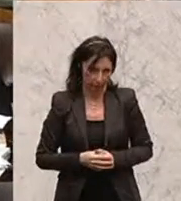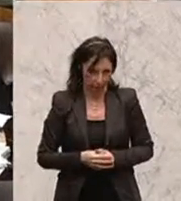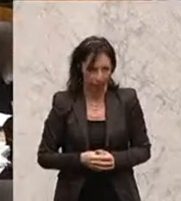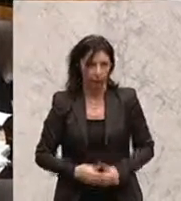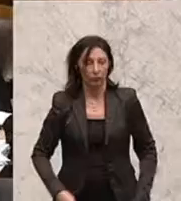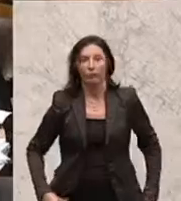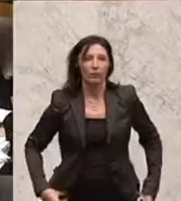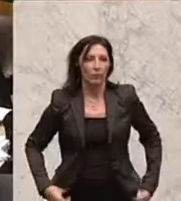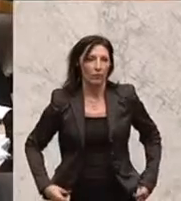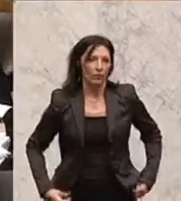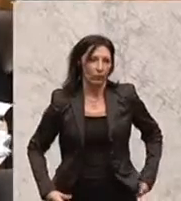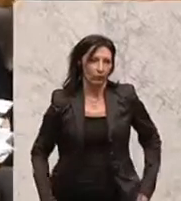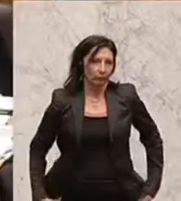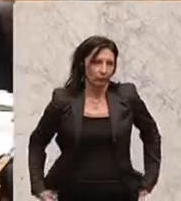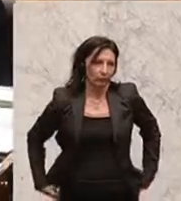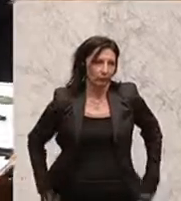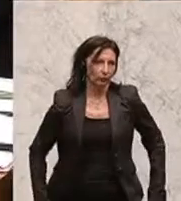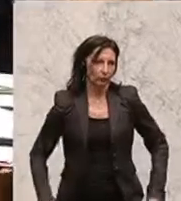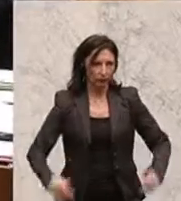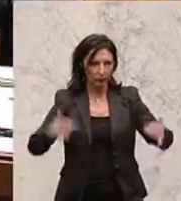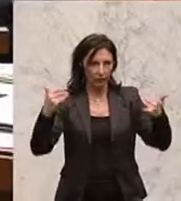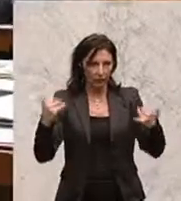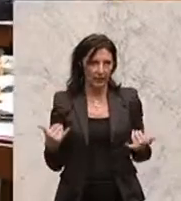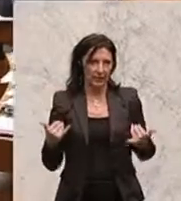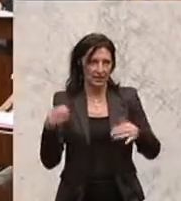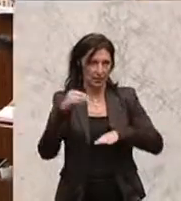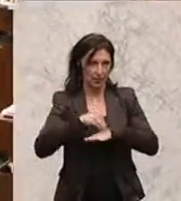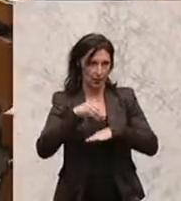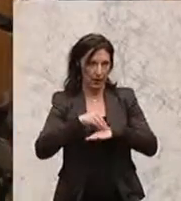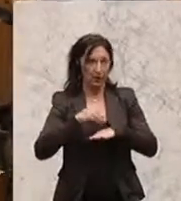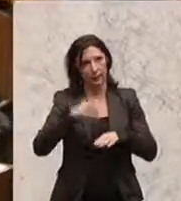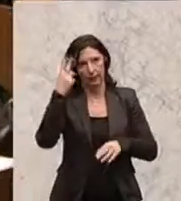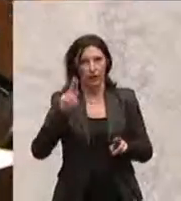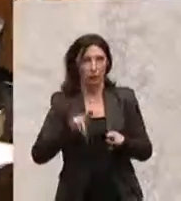Maximilian Unterreiner ist Sparkassenmanager in Tirol.